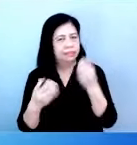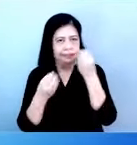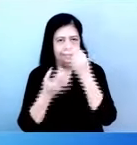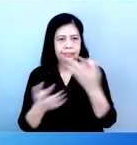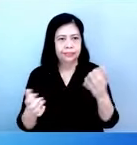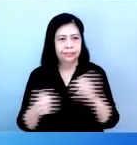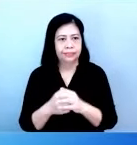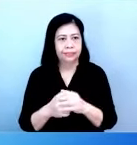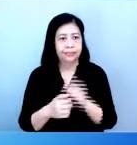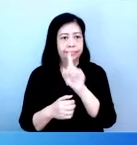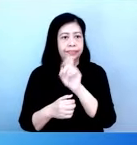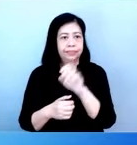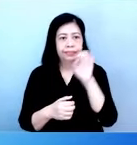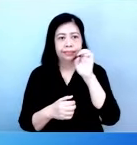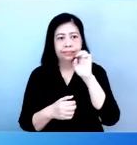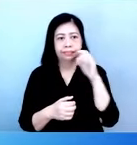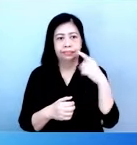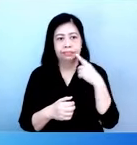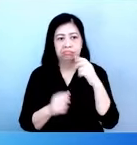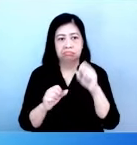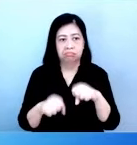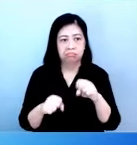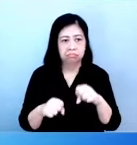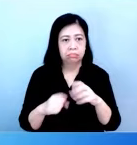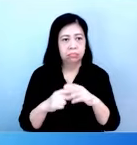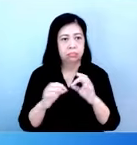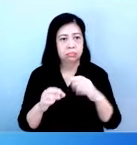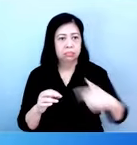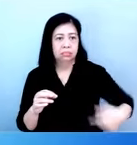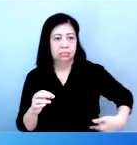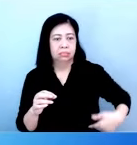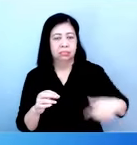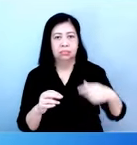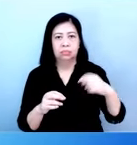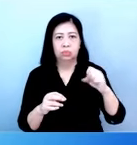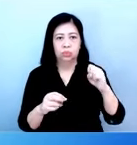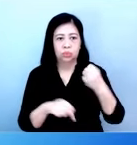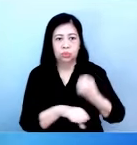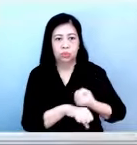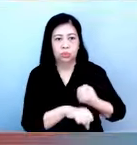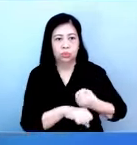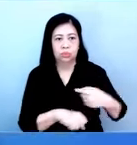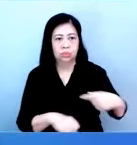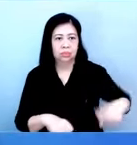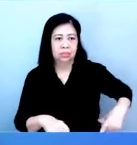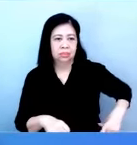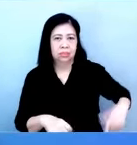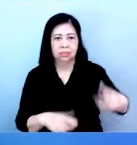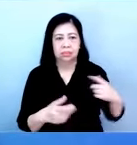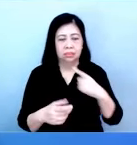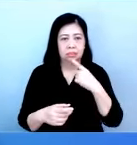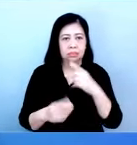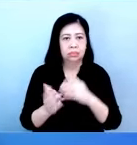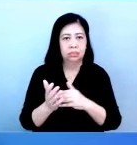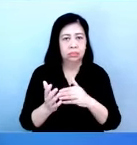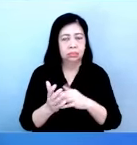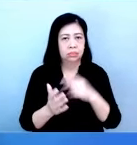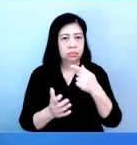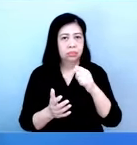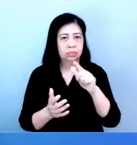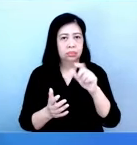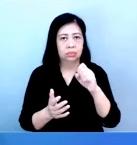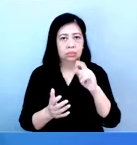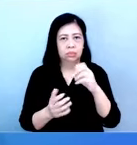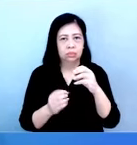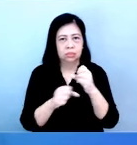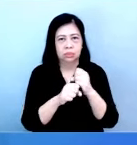ni Elena Pagtalunan, posible ba na pag may gallbladder stone, yung left side ng body ang masakit? Ang sabi ni Doc, ang gallstones ay dulot ng pumumuo